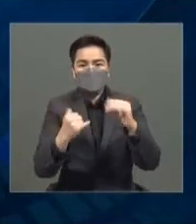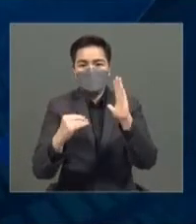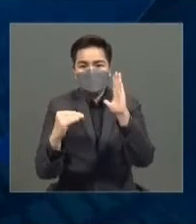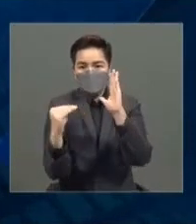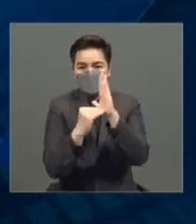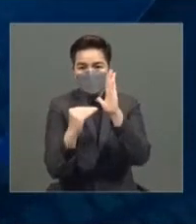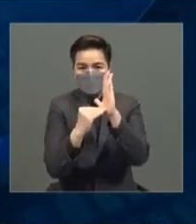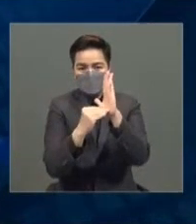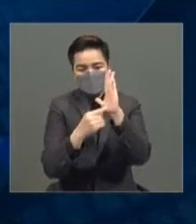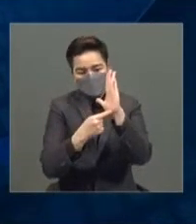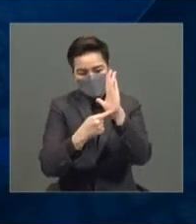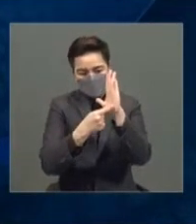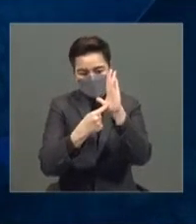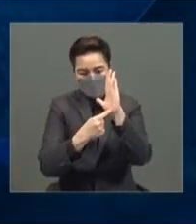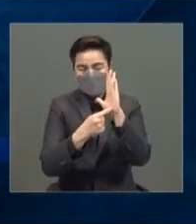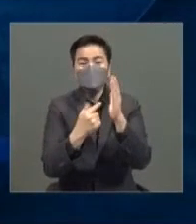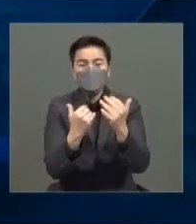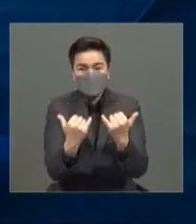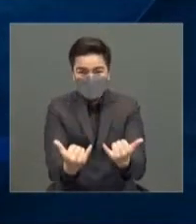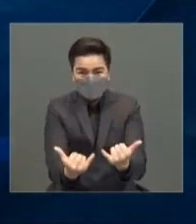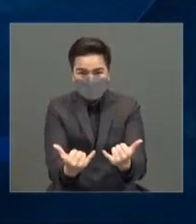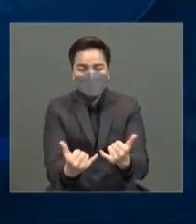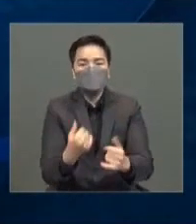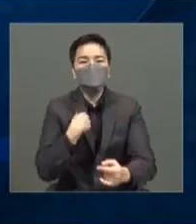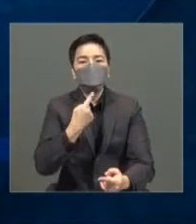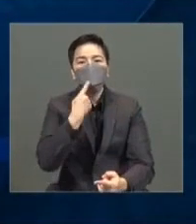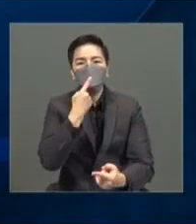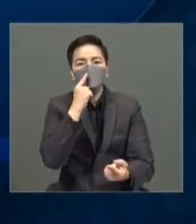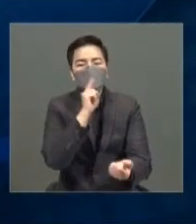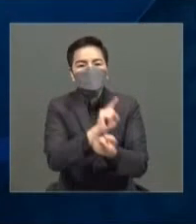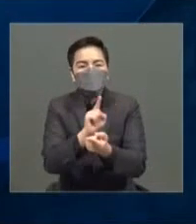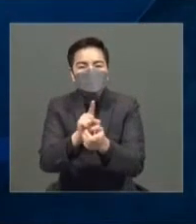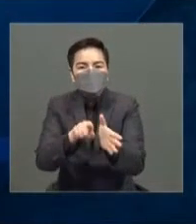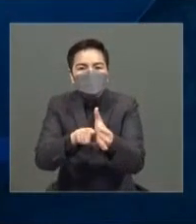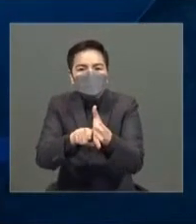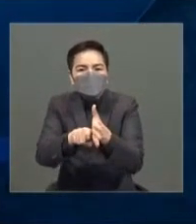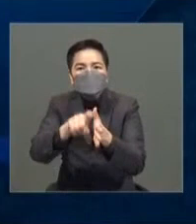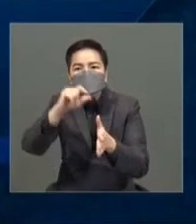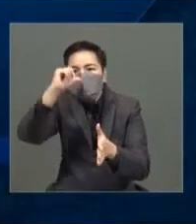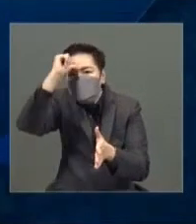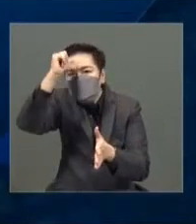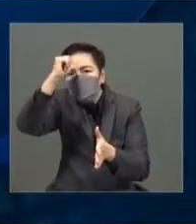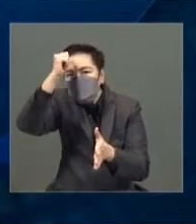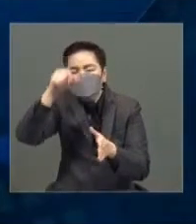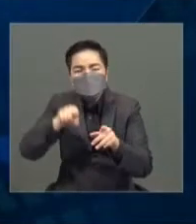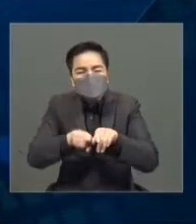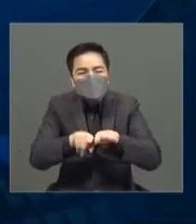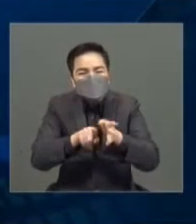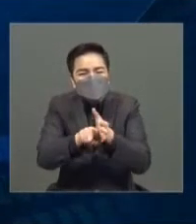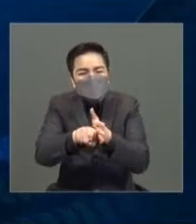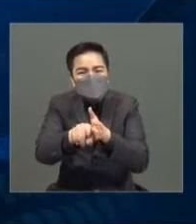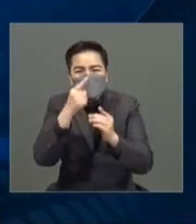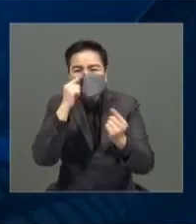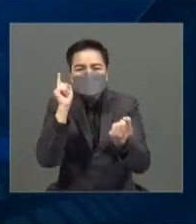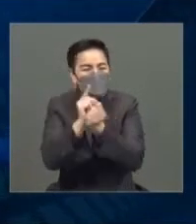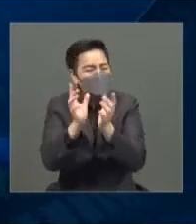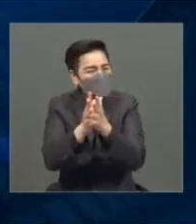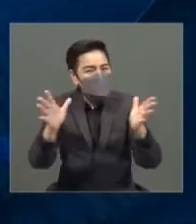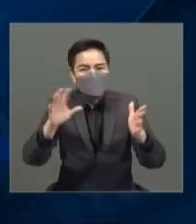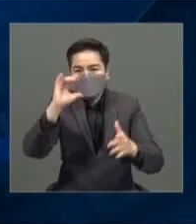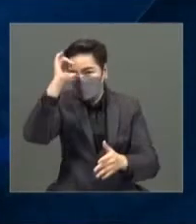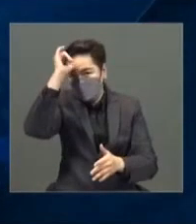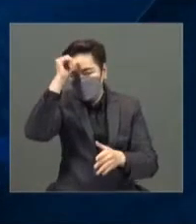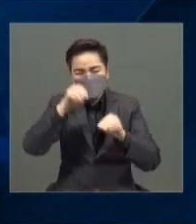ทม.และปริมณฑลตอนนี้เนี่ยเราค่อนข้างพบสายพันธุ์เดลต้า ก็คือสายพันธุ์ที่พบครั้งแรกที่อินเดียเ